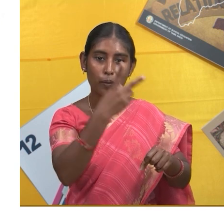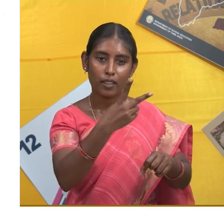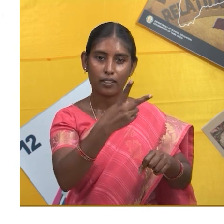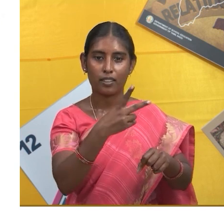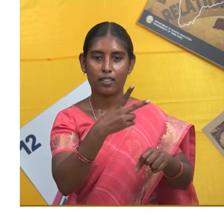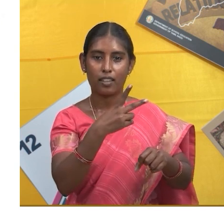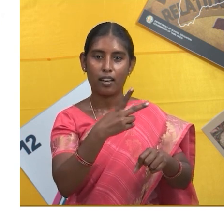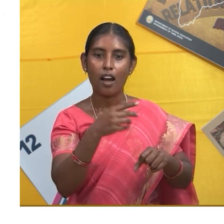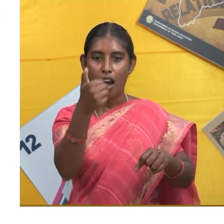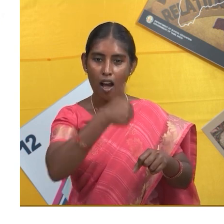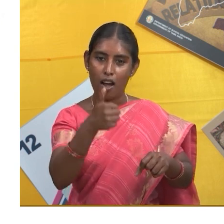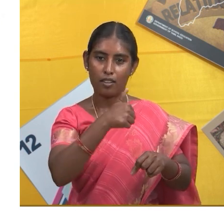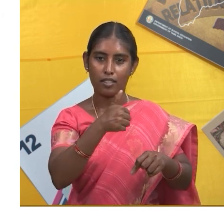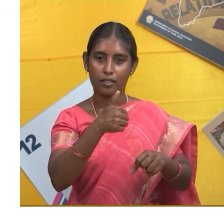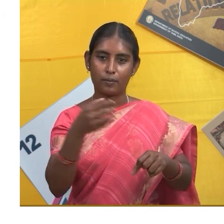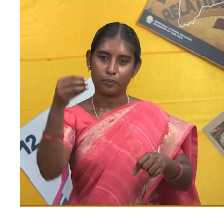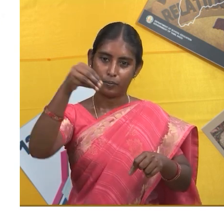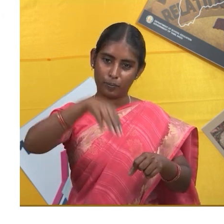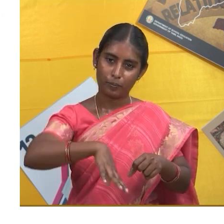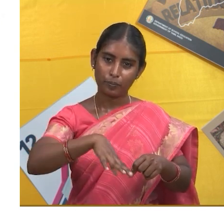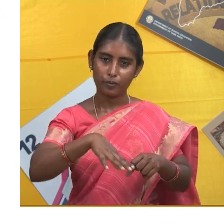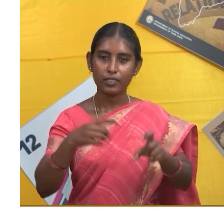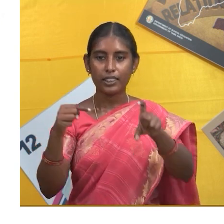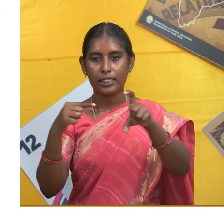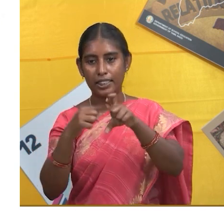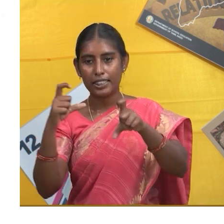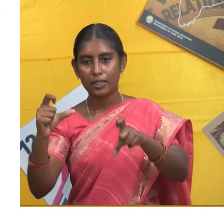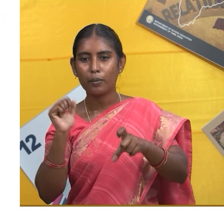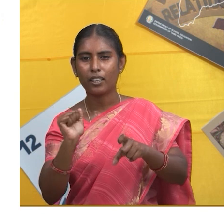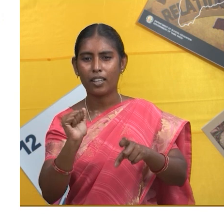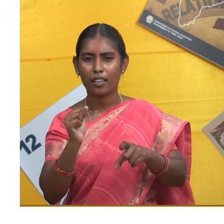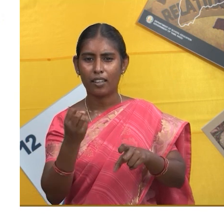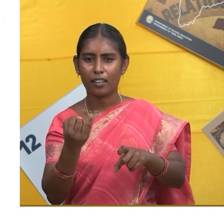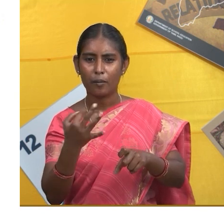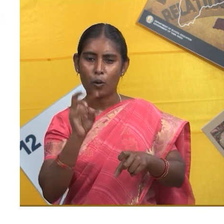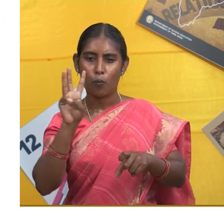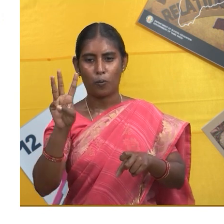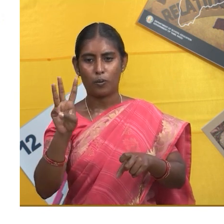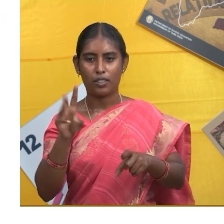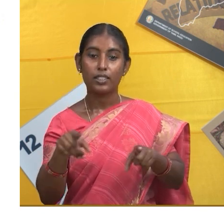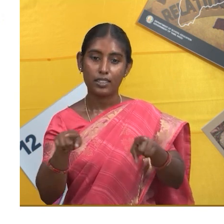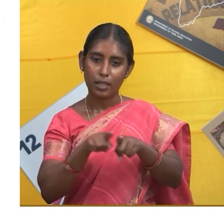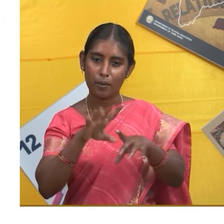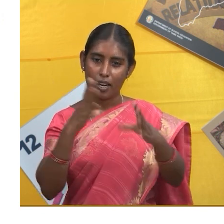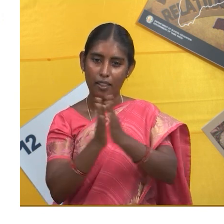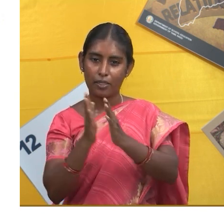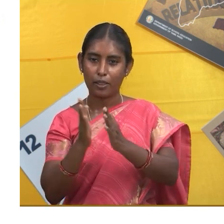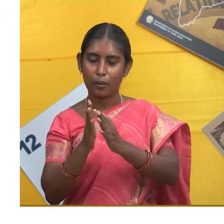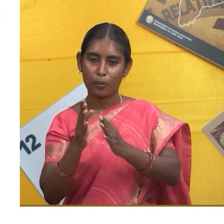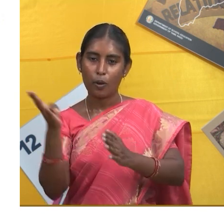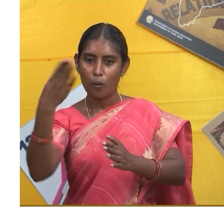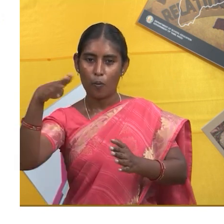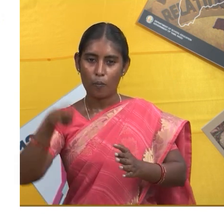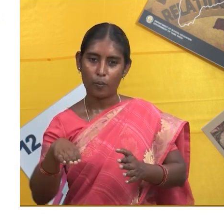அப்பனா, A குப்பு பில் எண்ண்ண இருக்கு? R. அடத்து, E. குப்பு பாருங்கள் 3. அப்பு நண்டிக்கு குட்டுங்கள் 1. R.